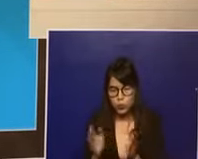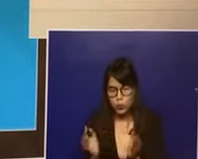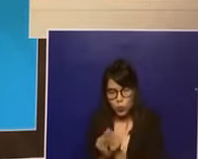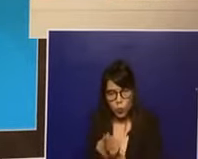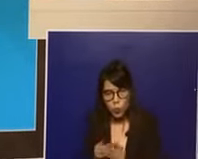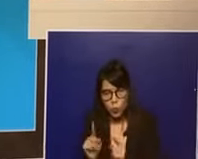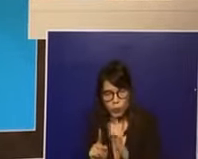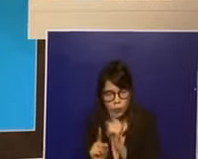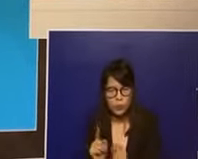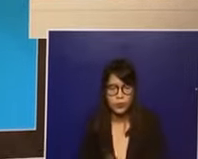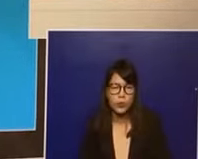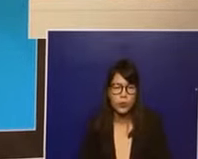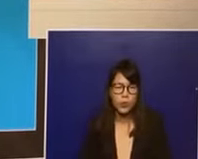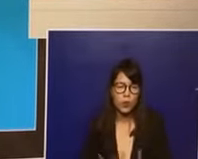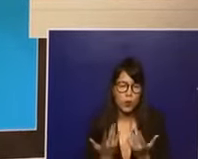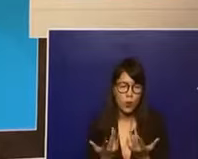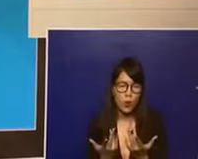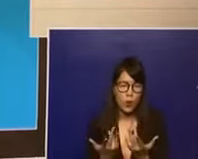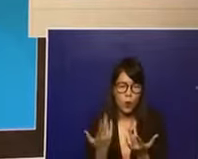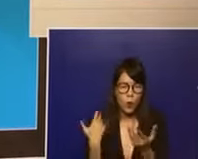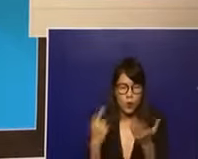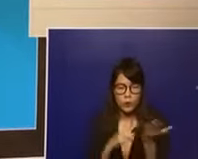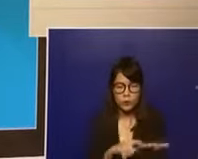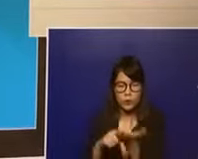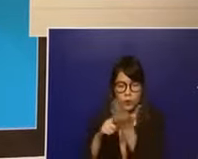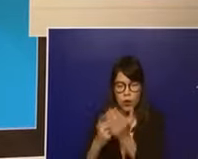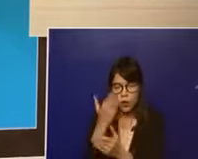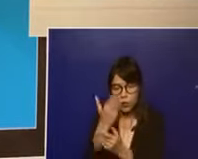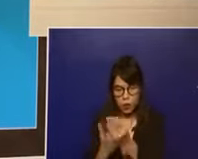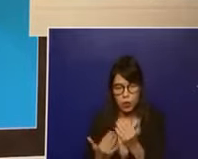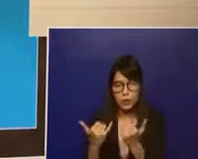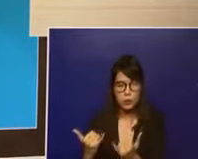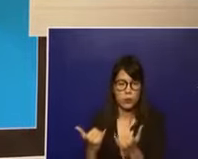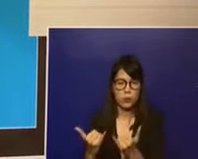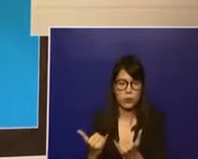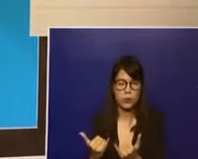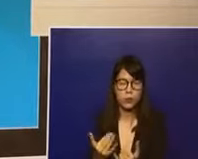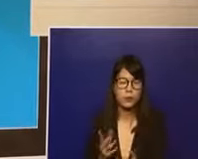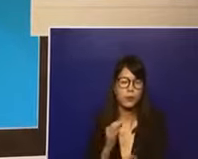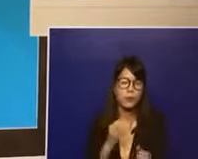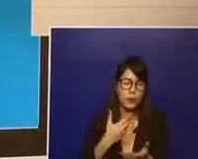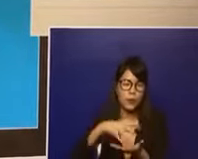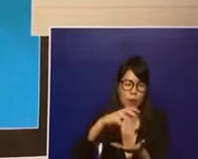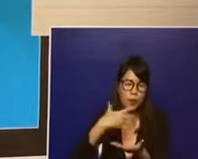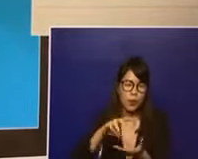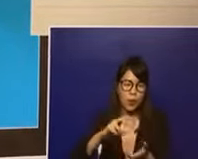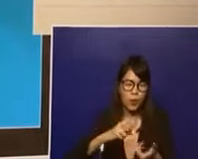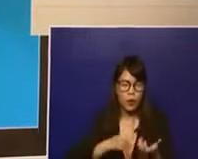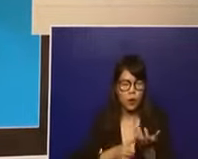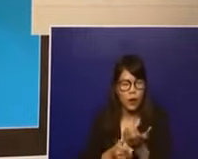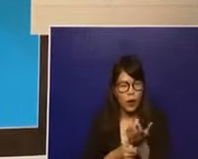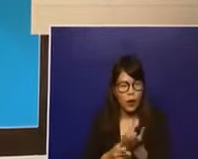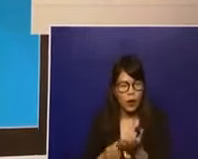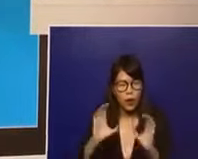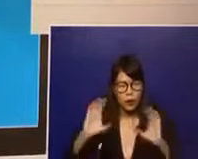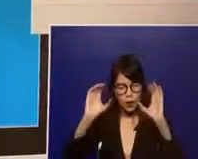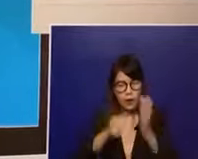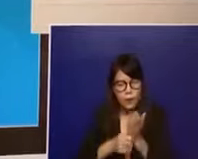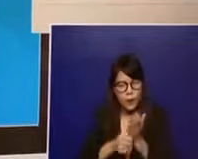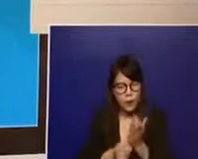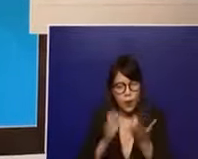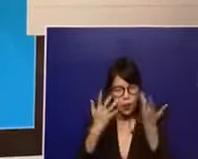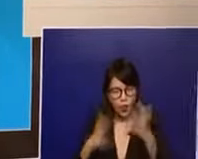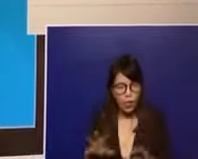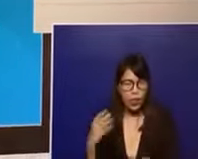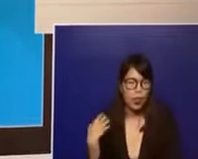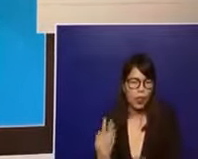านและรอนำเสนอเข้าสภาผมก็อยากจะนำมาเล่าให้ฟังนะครับก็คือรัฐบาลได้แก้ปัญหาที่คนเคยกล่าวไว้ว่าคุกมีไ